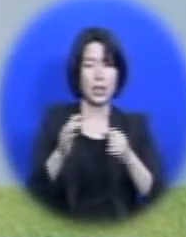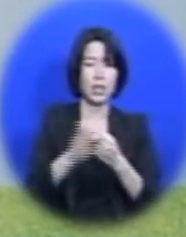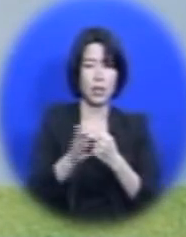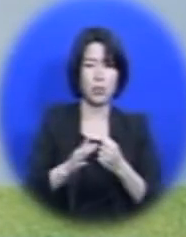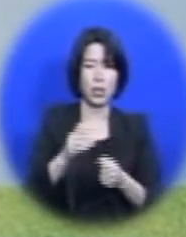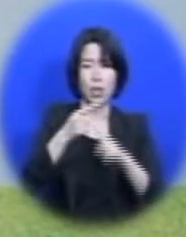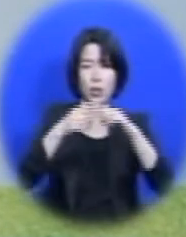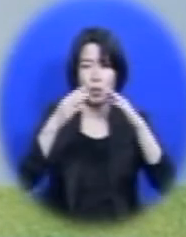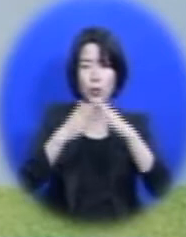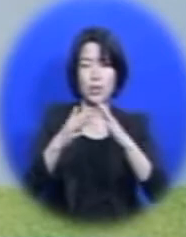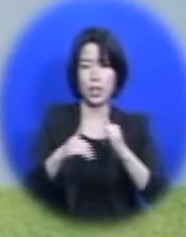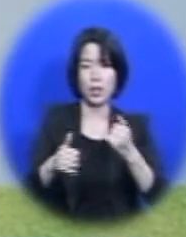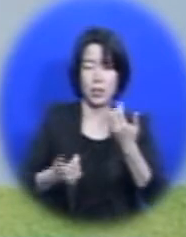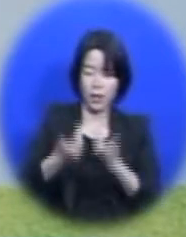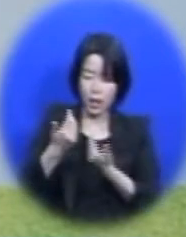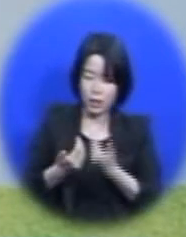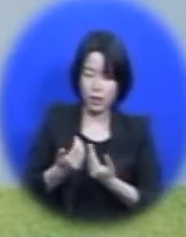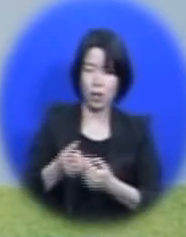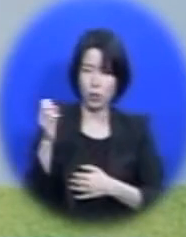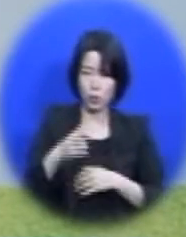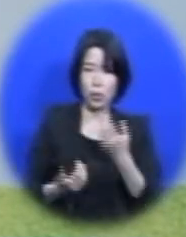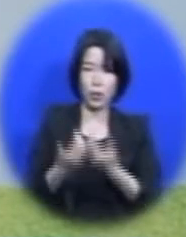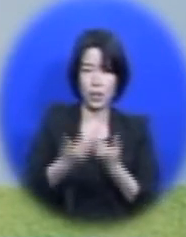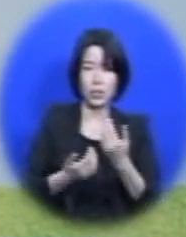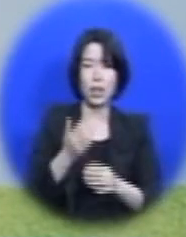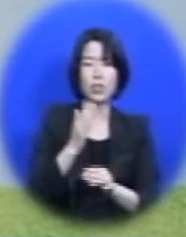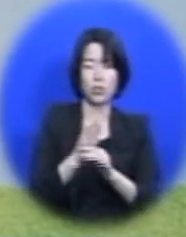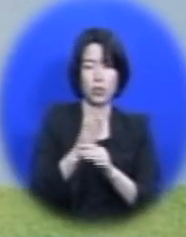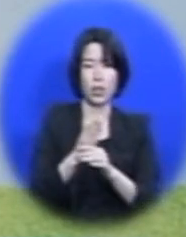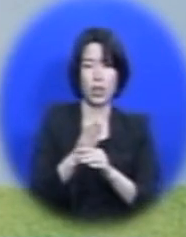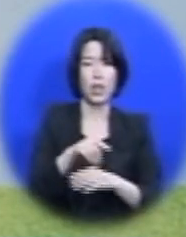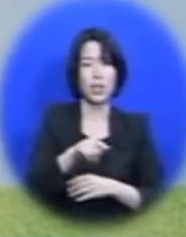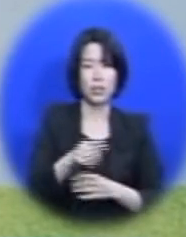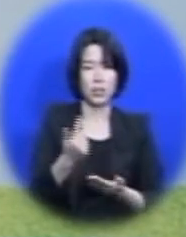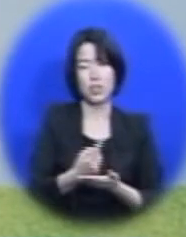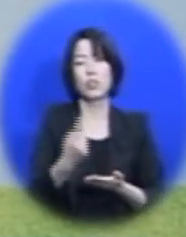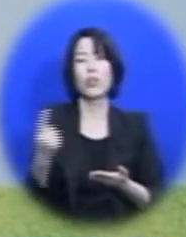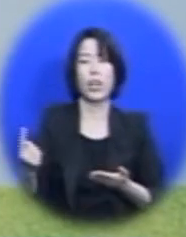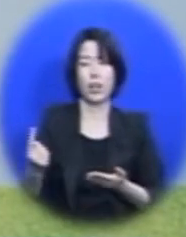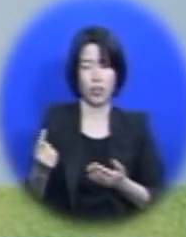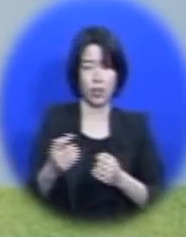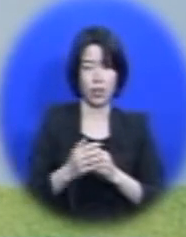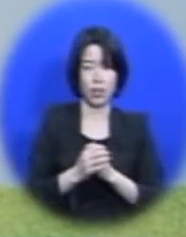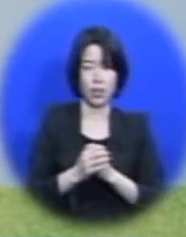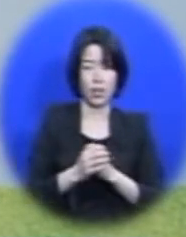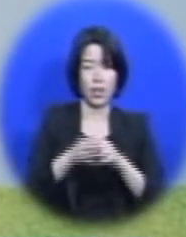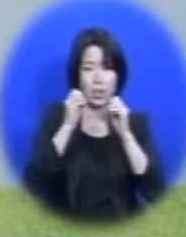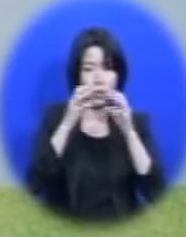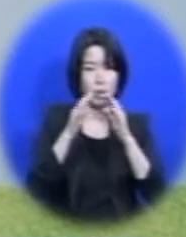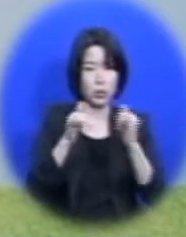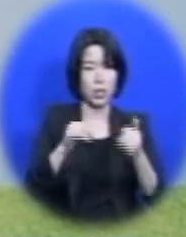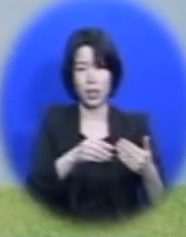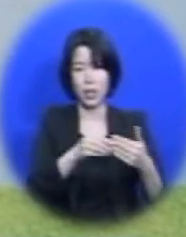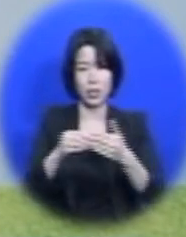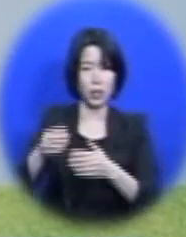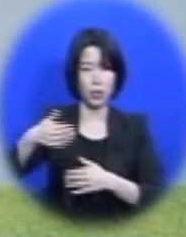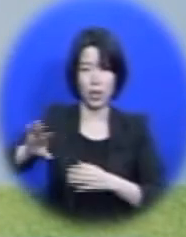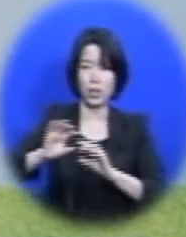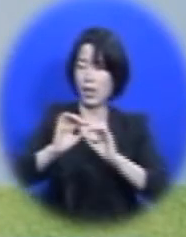교인들이 갈등하고 또 갈등하다가 그들이 떠난 거야. 전도사가 데리고 나간 게